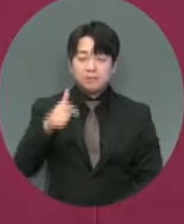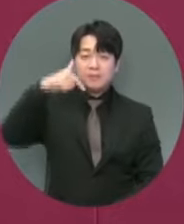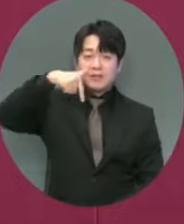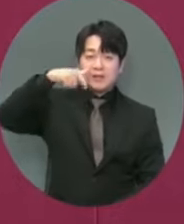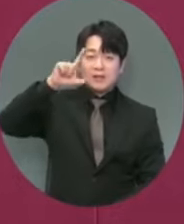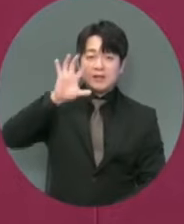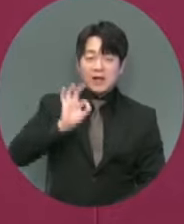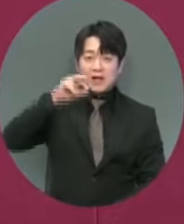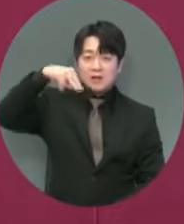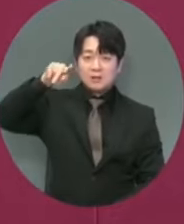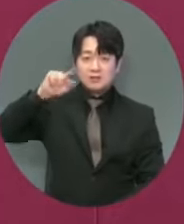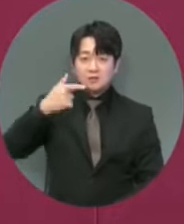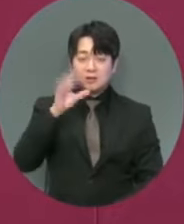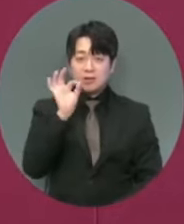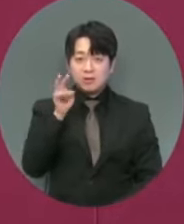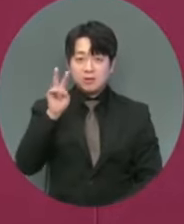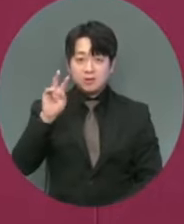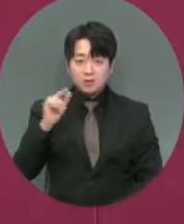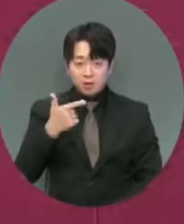강선현 의원,